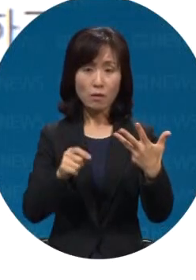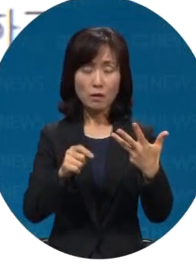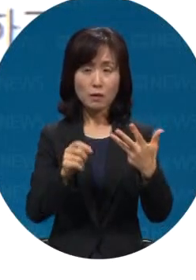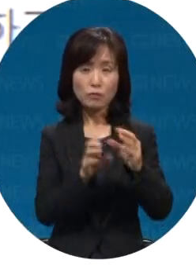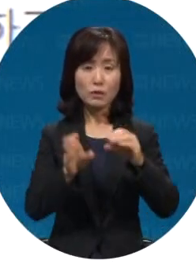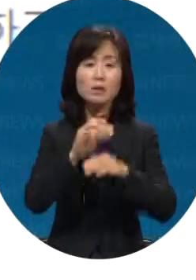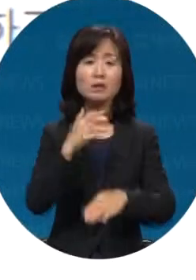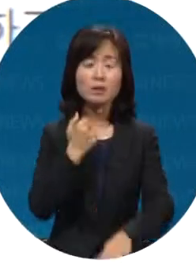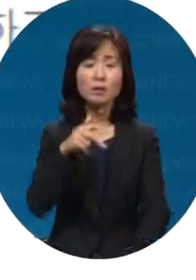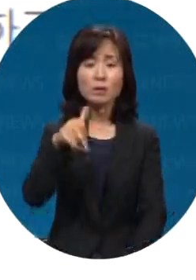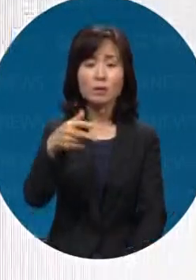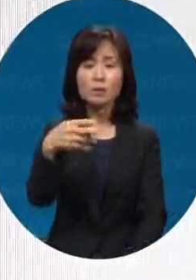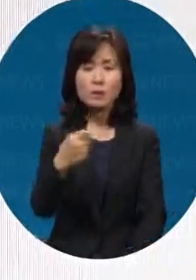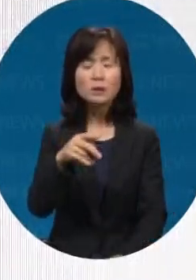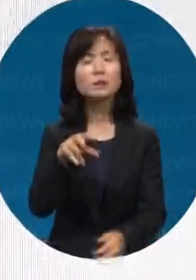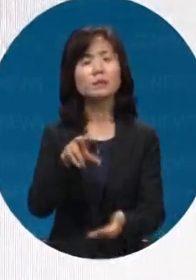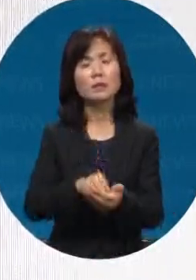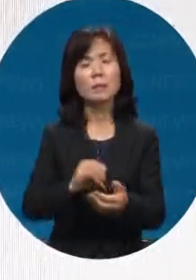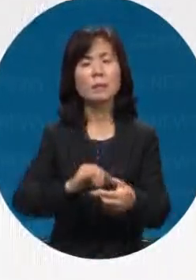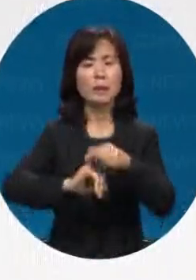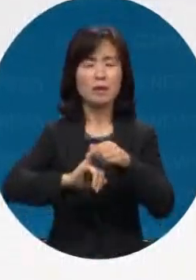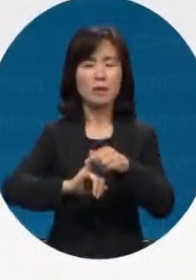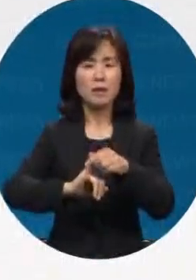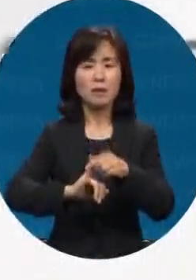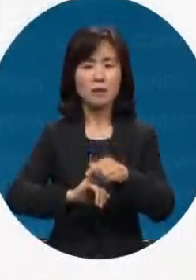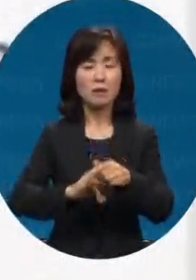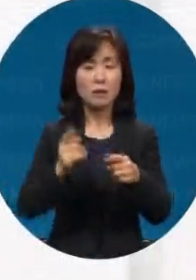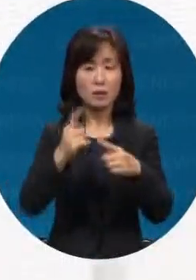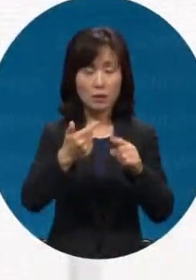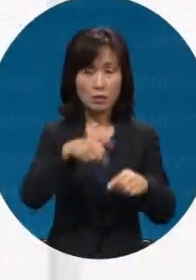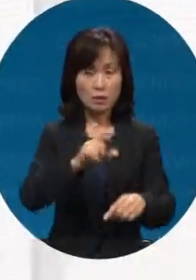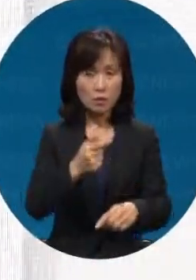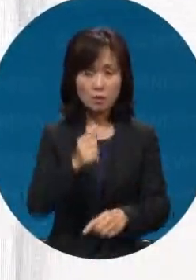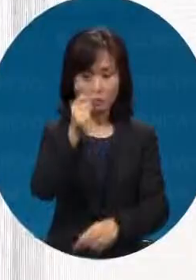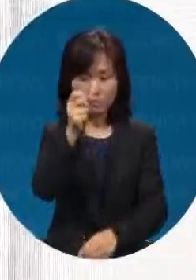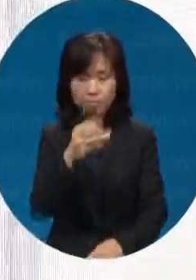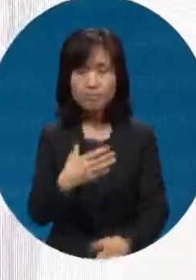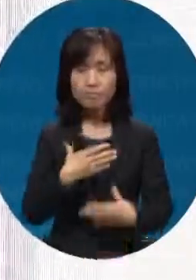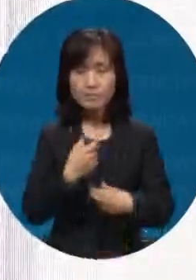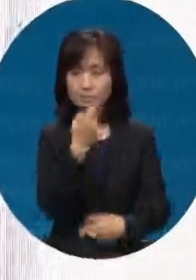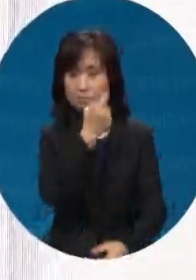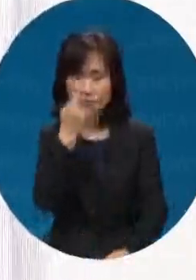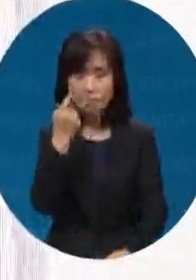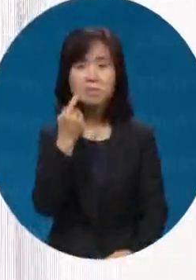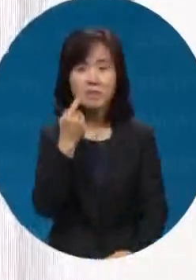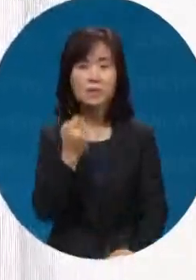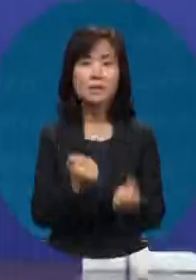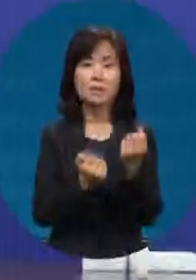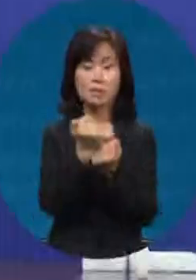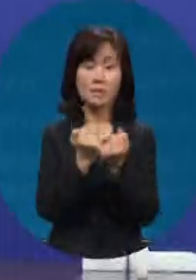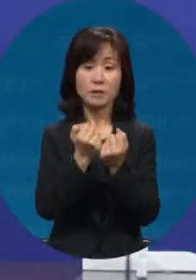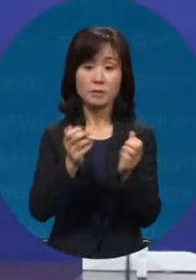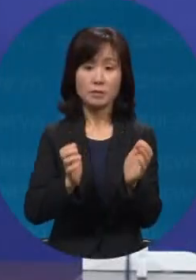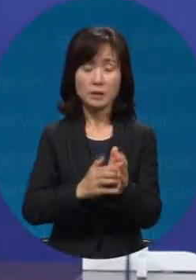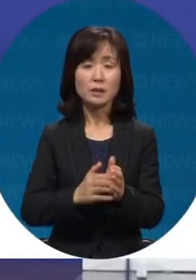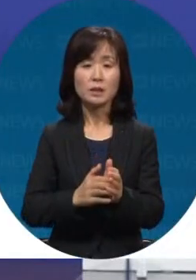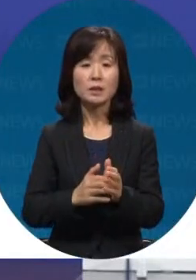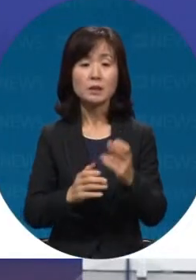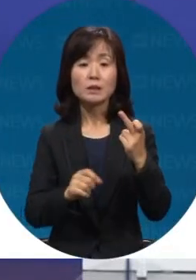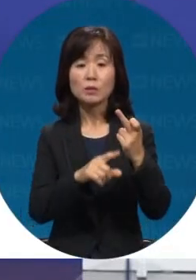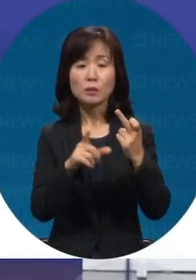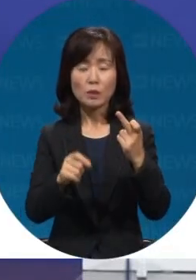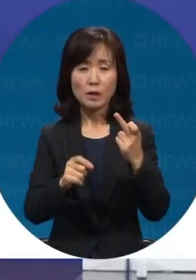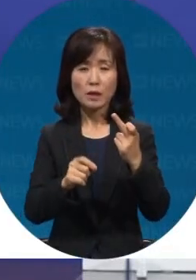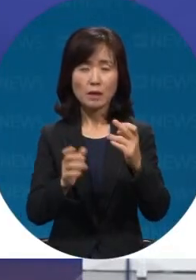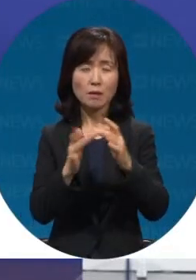시킨 것으로 추정했습니다 평가원은 수차례 안전성 검증을 했다 고 해명했습니다 12월에 부하